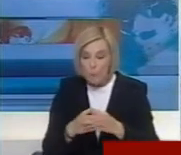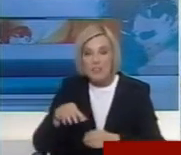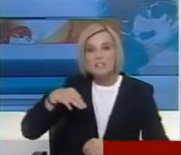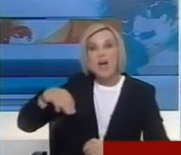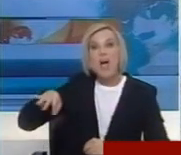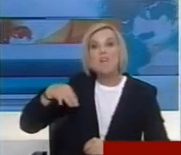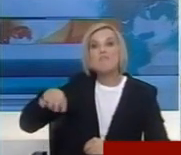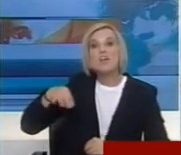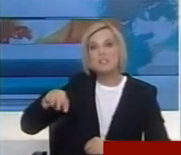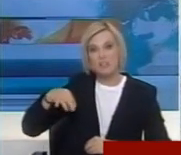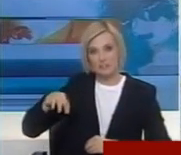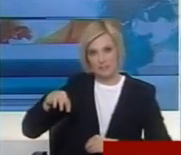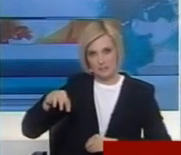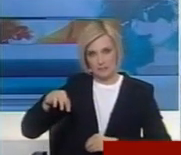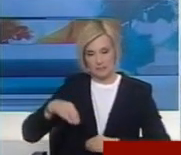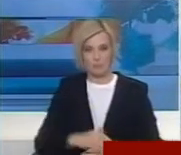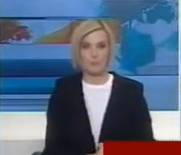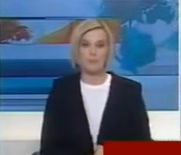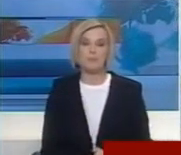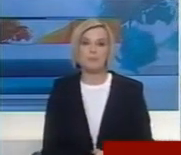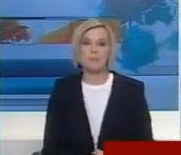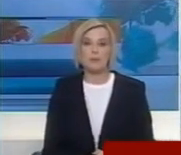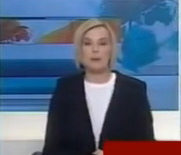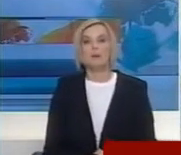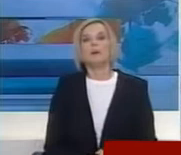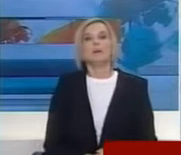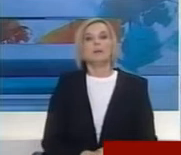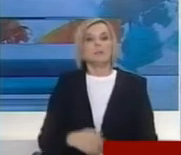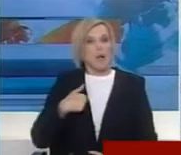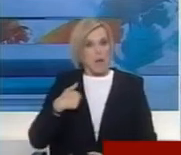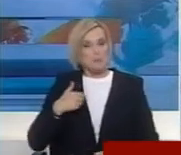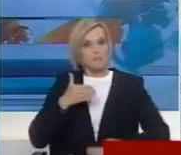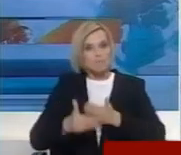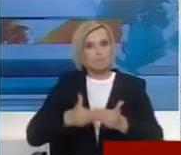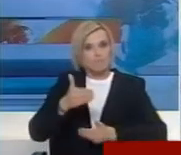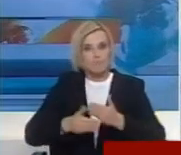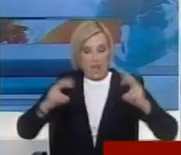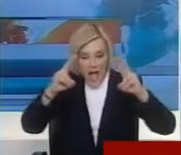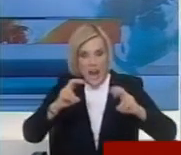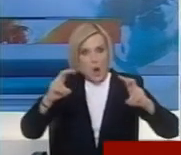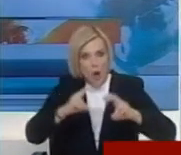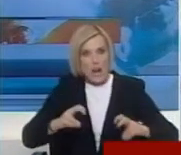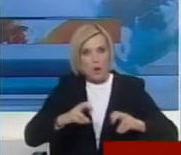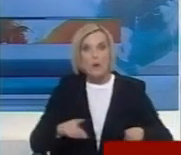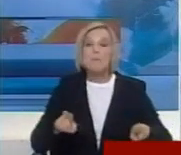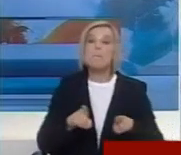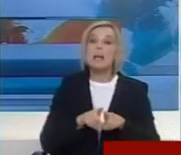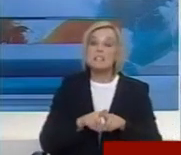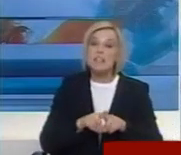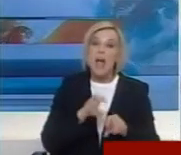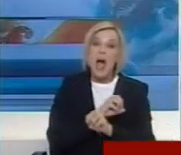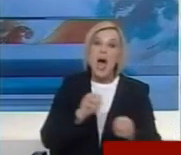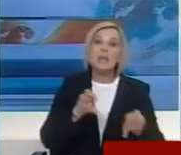και ευάλωτες ομάδες του πληθυσμού. Στα πλαίσια αυτής της εγρήγορσης, μετά από ενημέρωση από την UNESCO Πειραιώς και